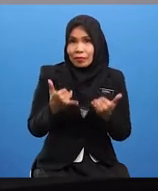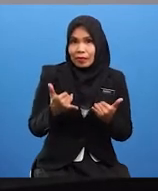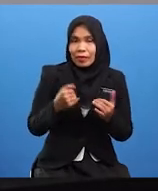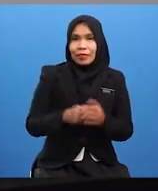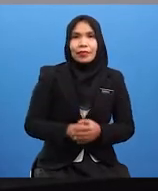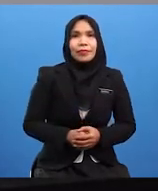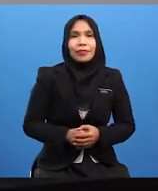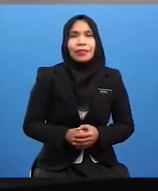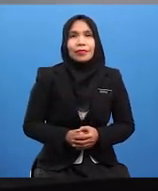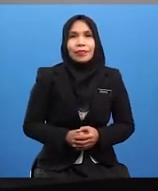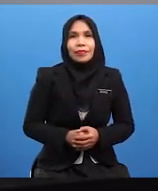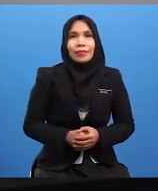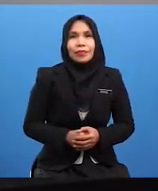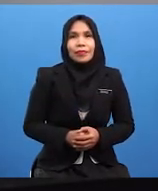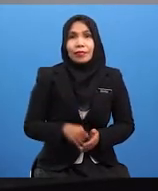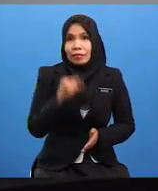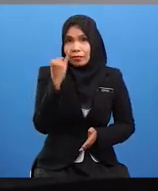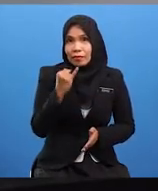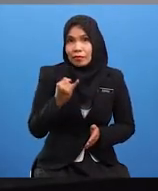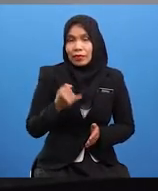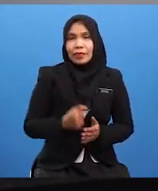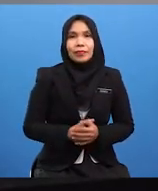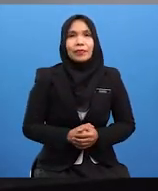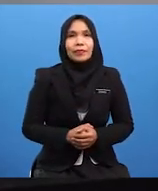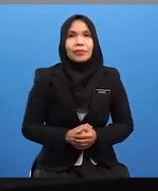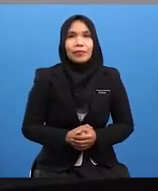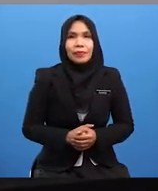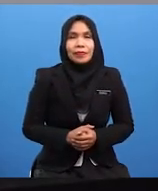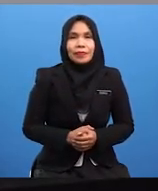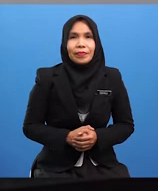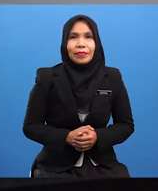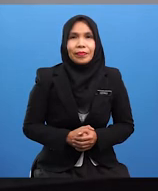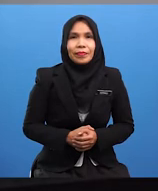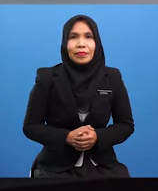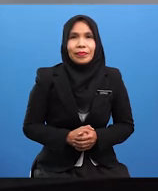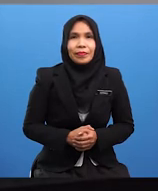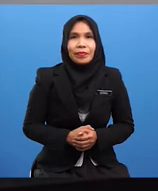kita menzahirkan karya seni cetakan timbulan.